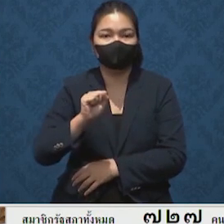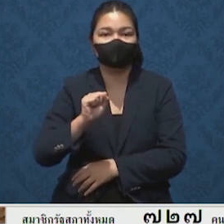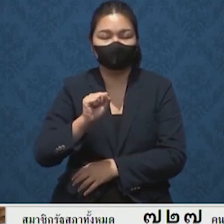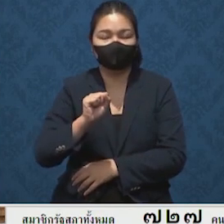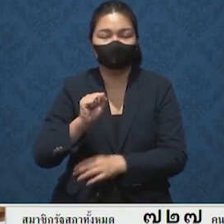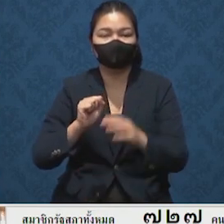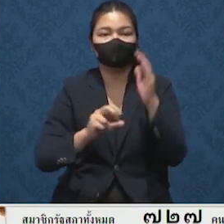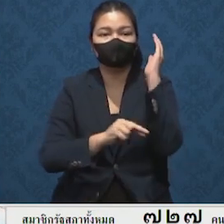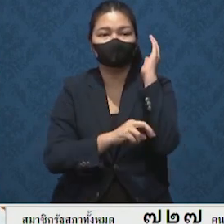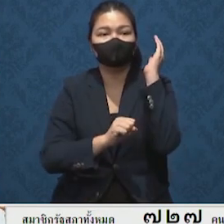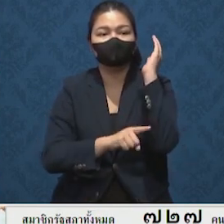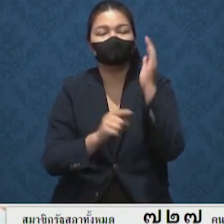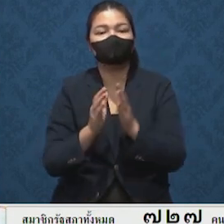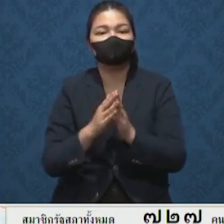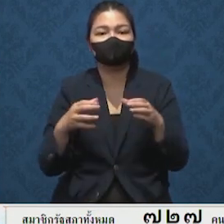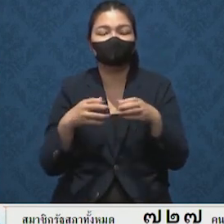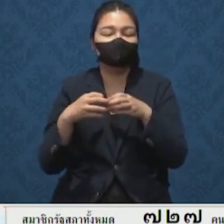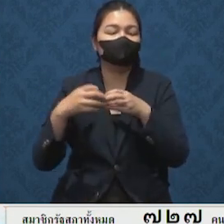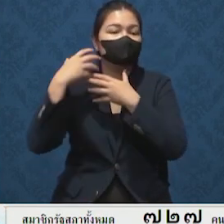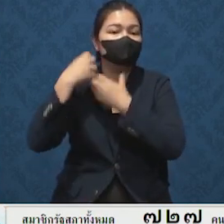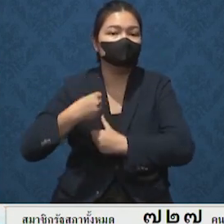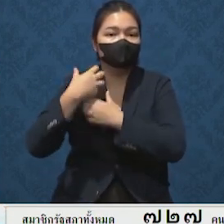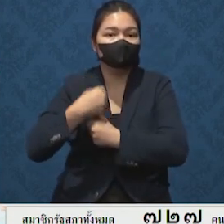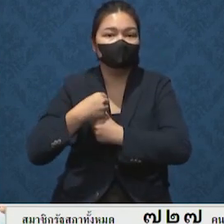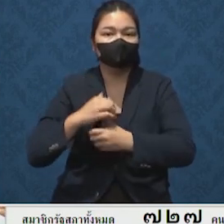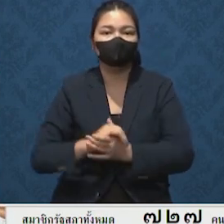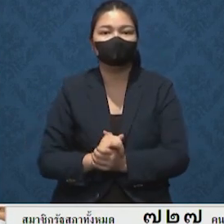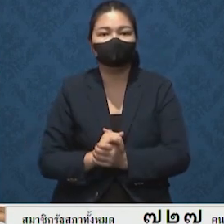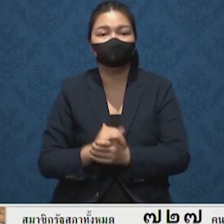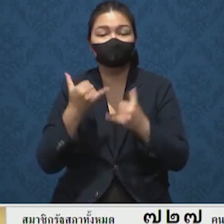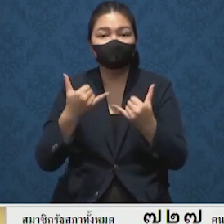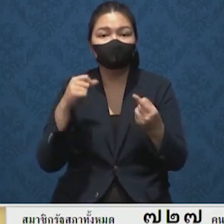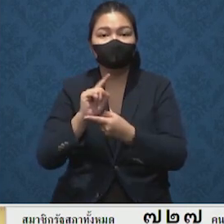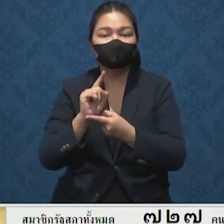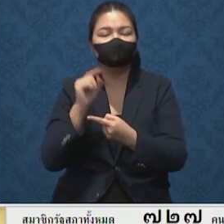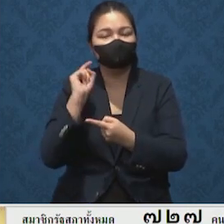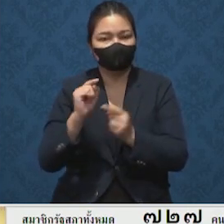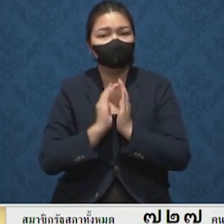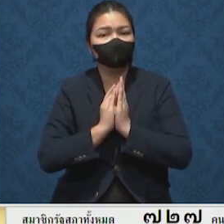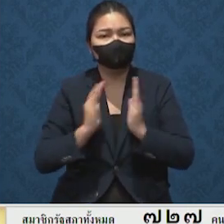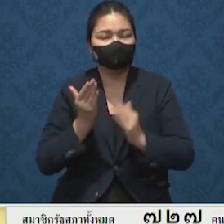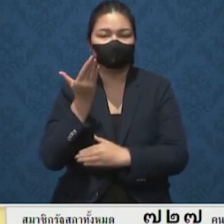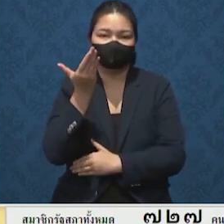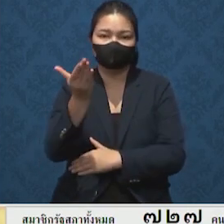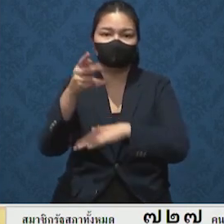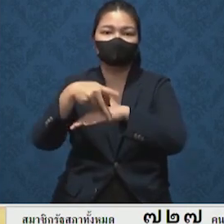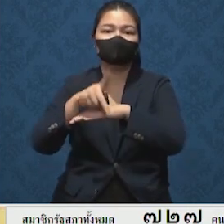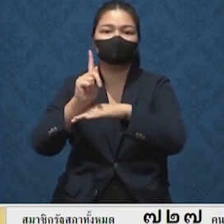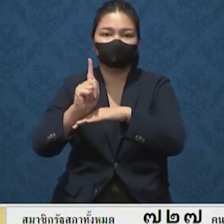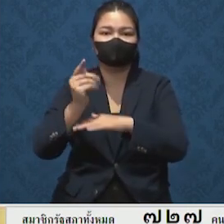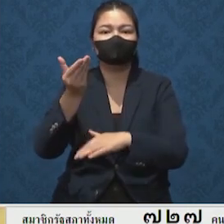รีธรรมราชพรรคประชาธิปัตย์ผมคิดว่าวันนี้ก็ต้องขอขอบคุณท่านประธานนะครับ